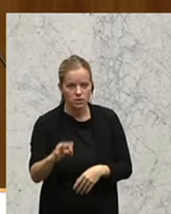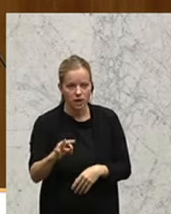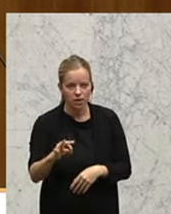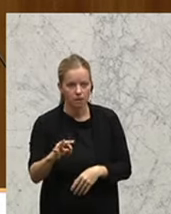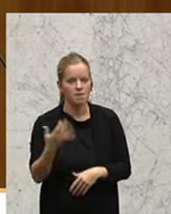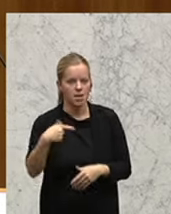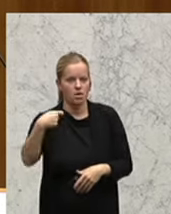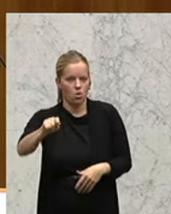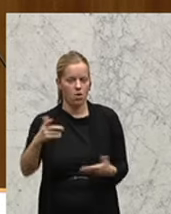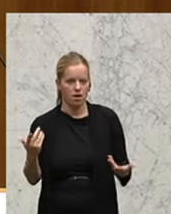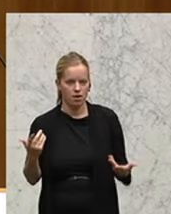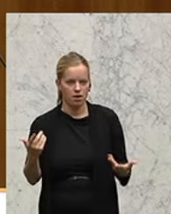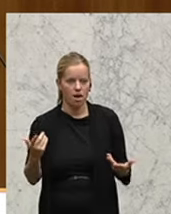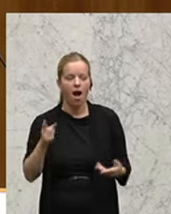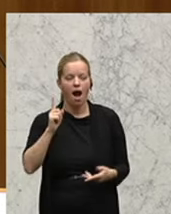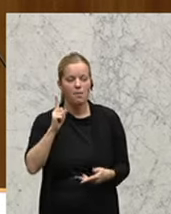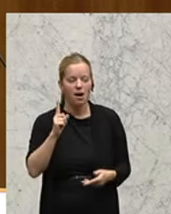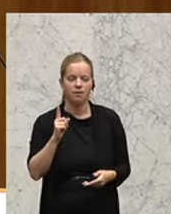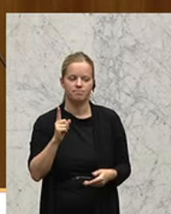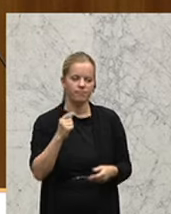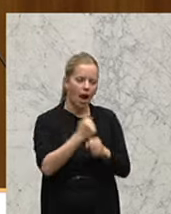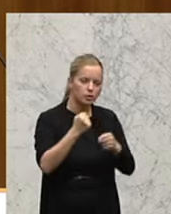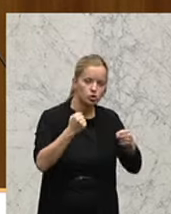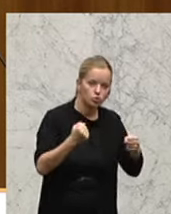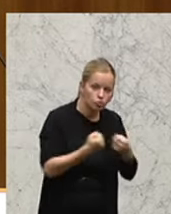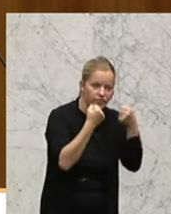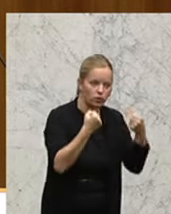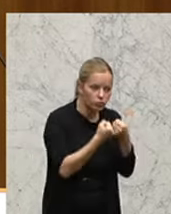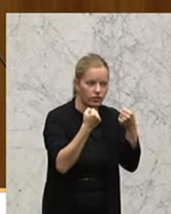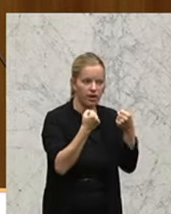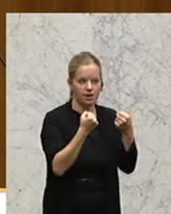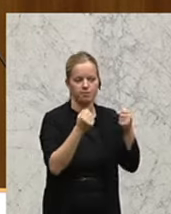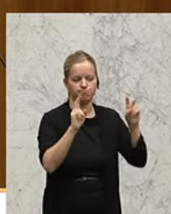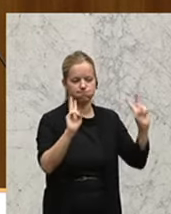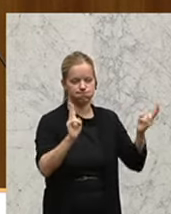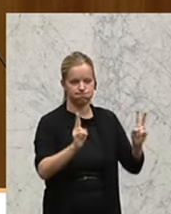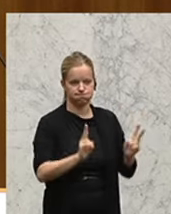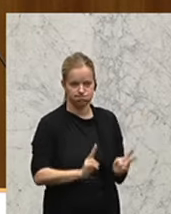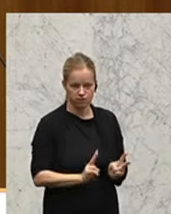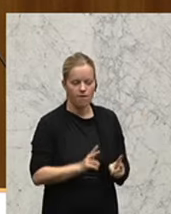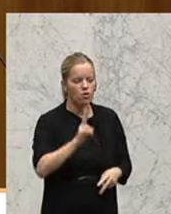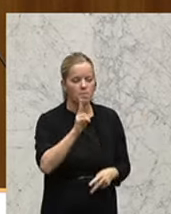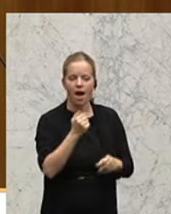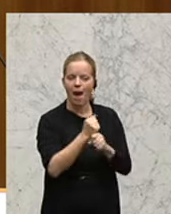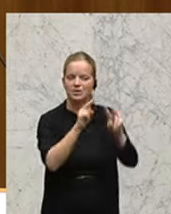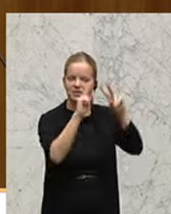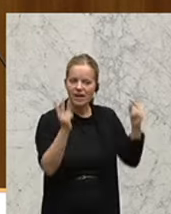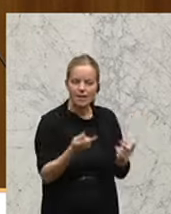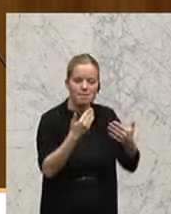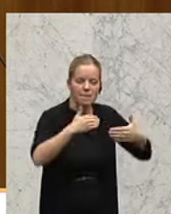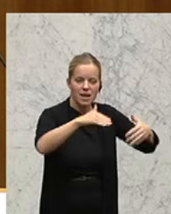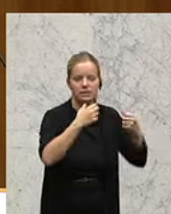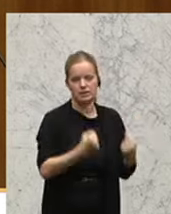gestiegen, wogegen aber die Zahl der Arbeitsunfälle natürlich immer weiter zurückgeht, weil die Arbeitswelt immer sicherer wird. Das